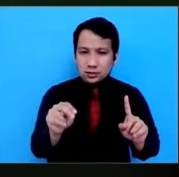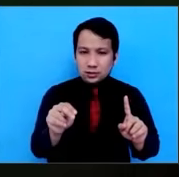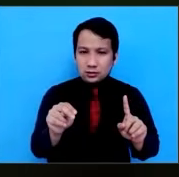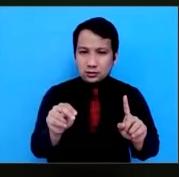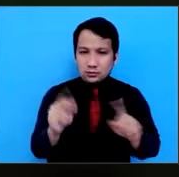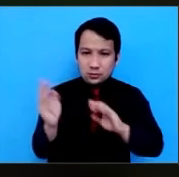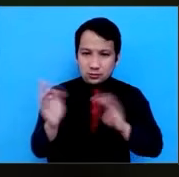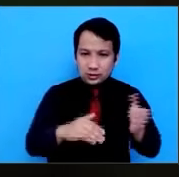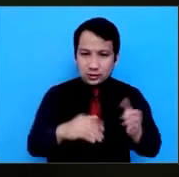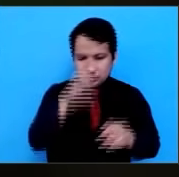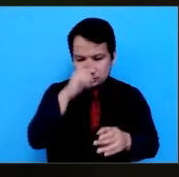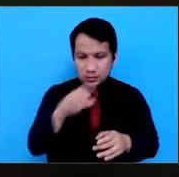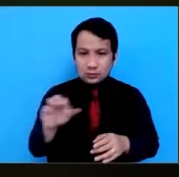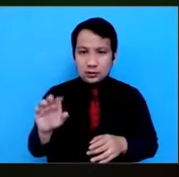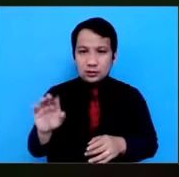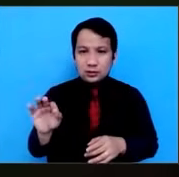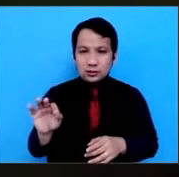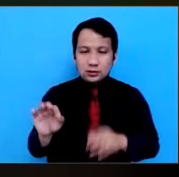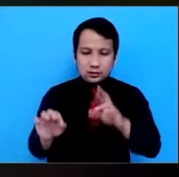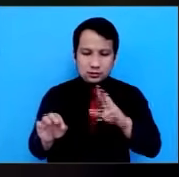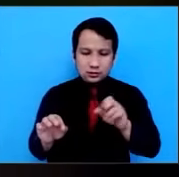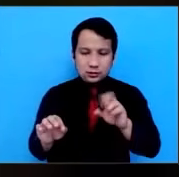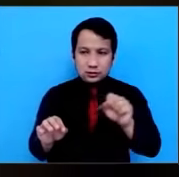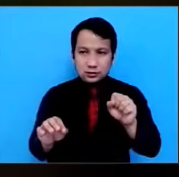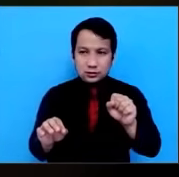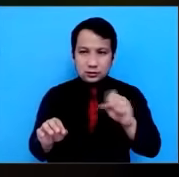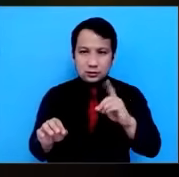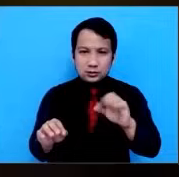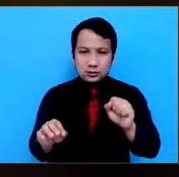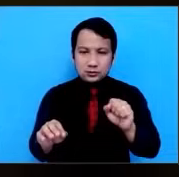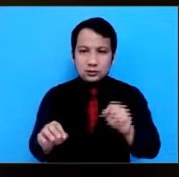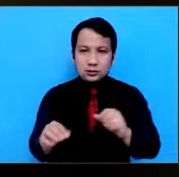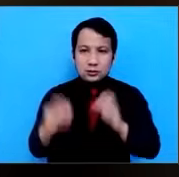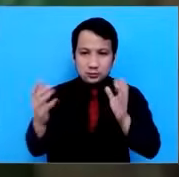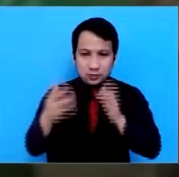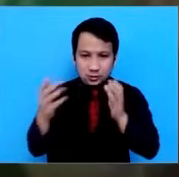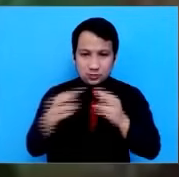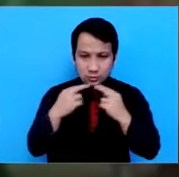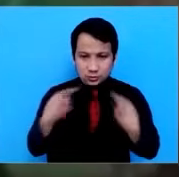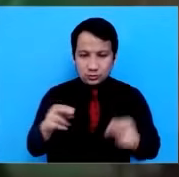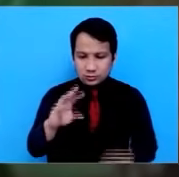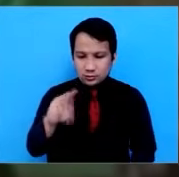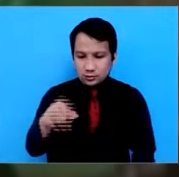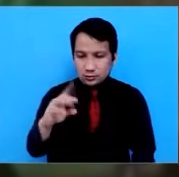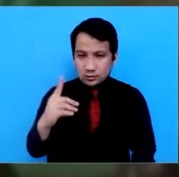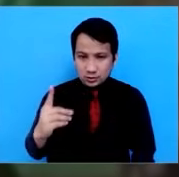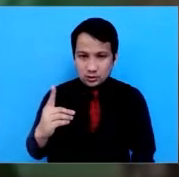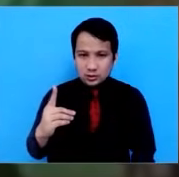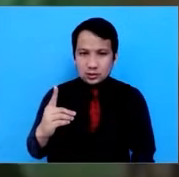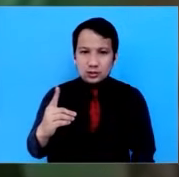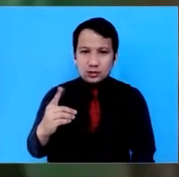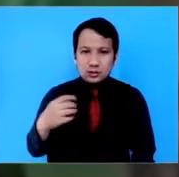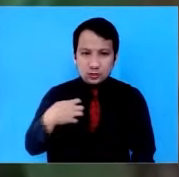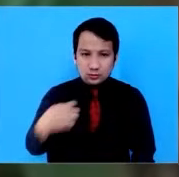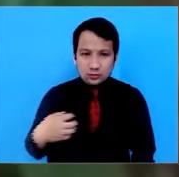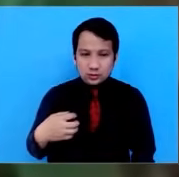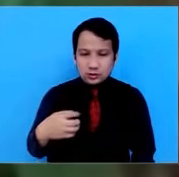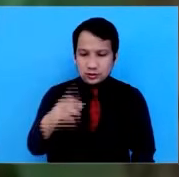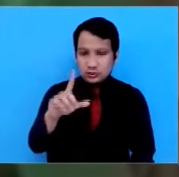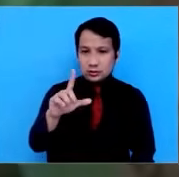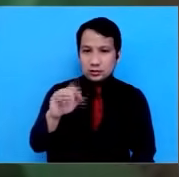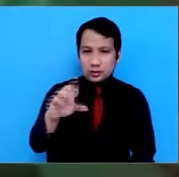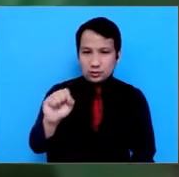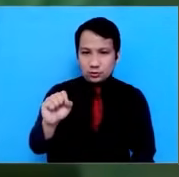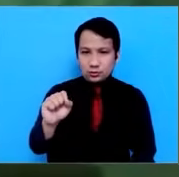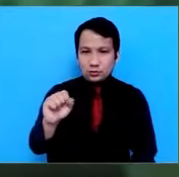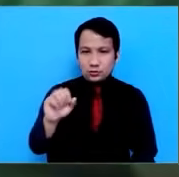Leo Francisco, umagretong Huwebes nang dumulog sa kanila ang ama ng biktima. Nawawala raw ang kanyang anak, kaya agad nagsagawa